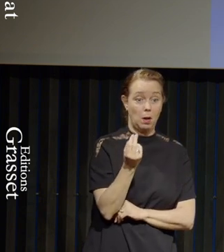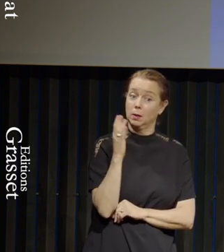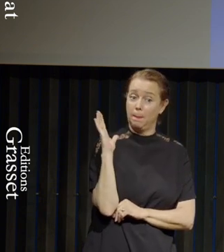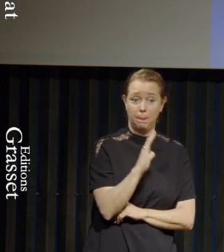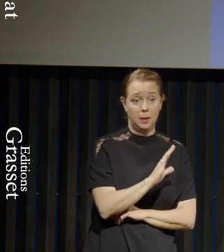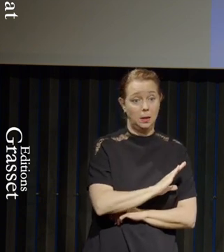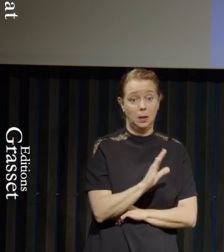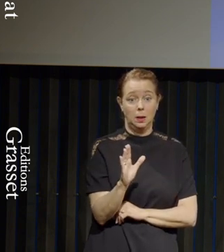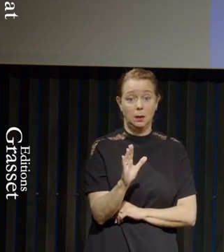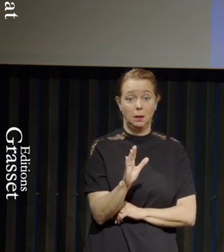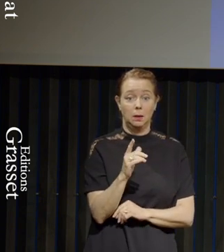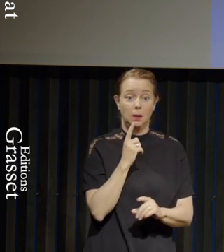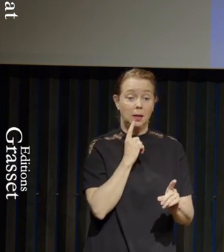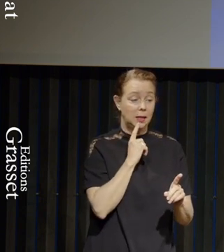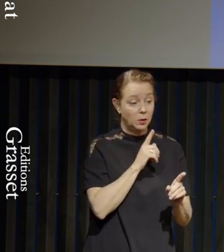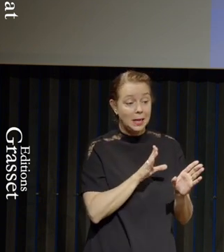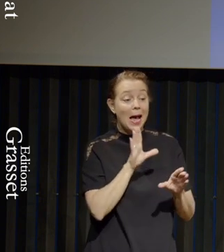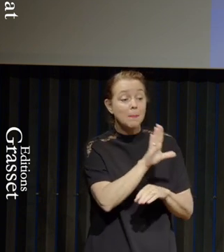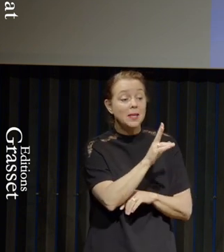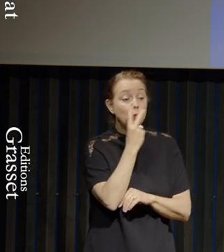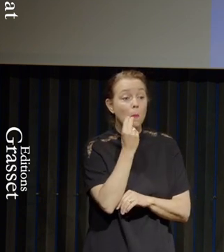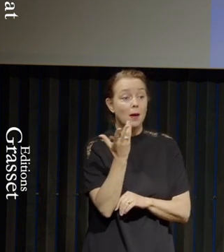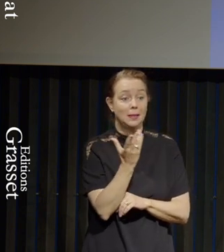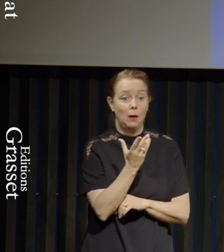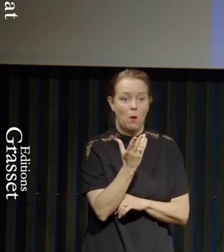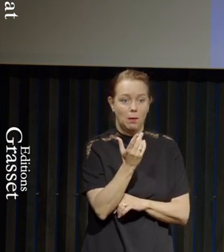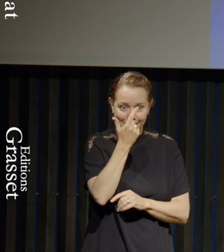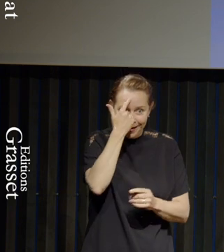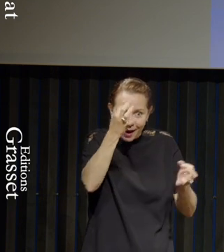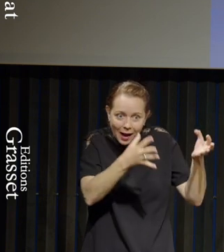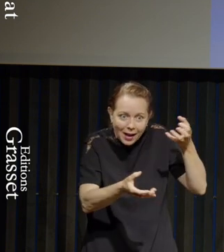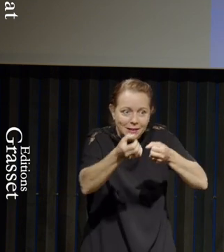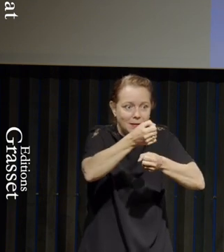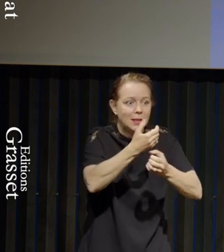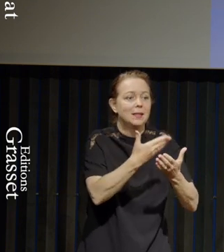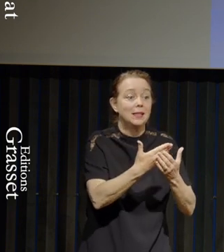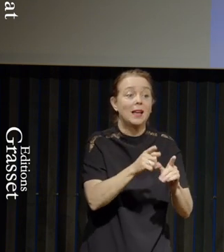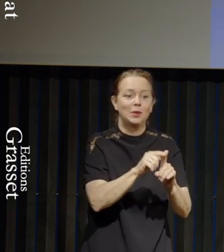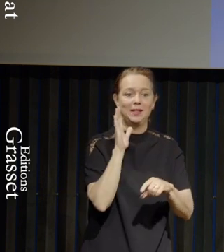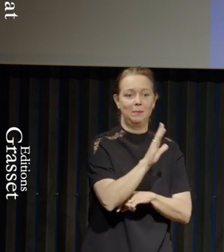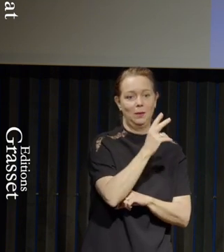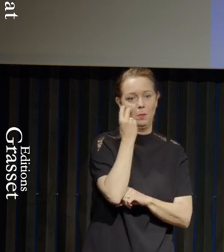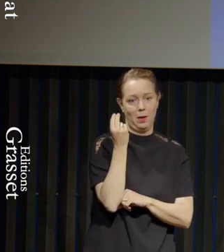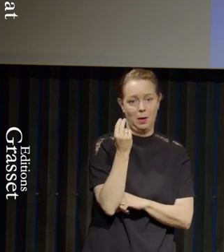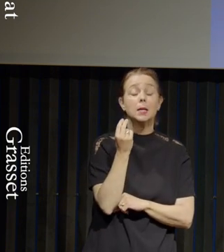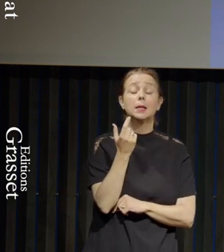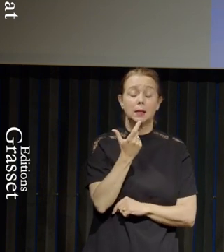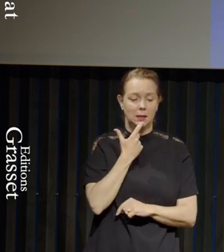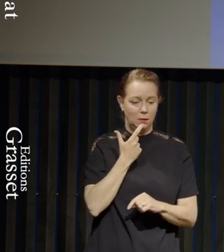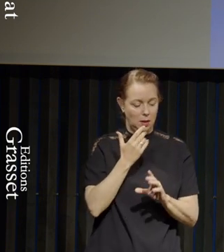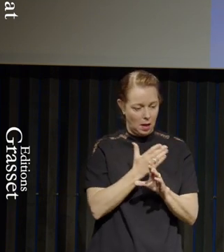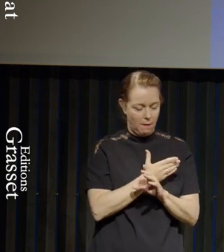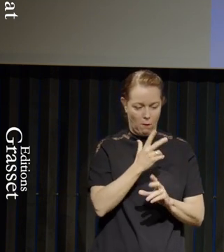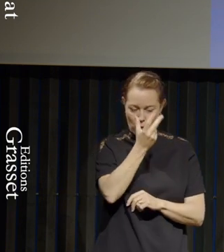celles qui président à la créativité. Et je crois qu'il faut prendre le temps de fréquenter la psychiatrie, de comprendre les enjeux de santé